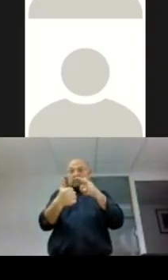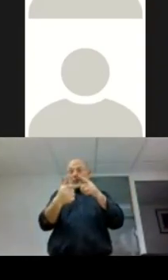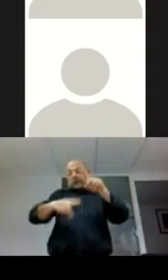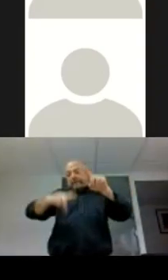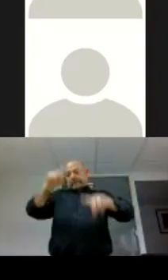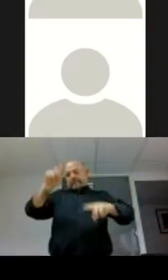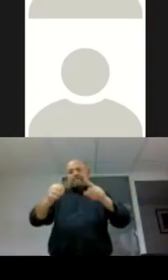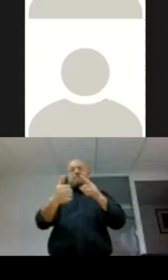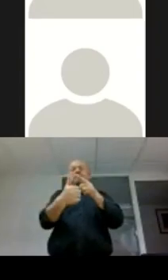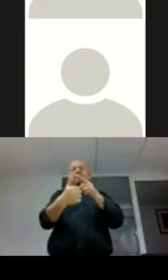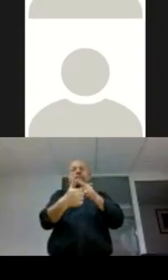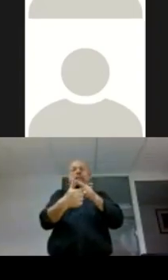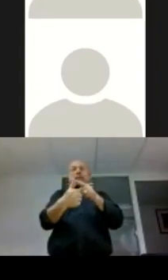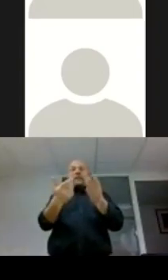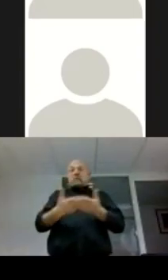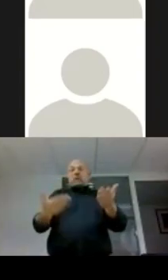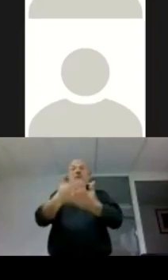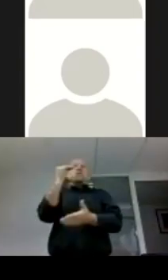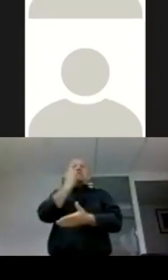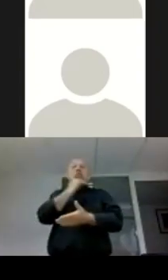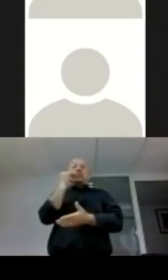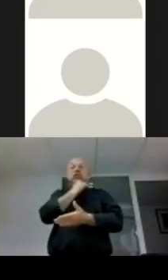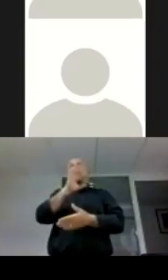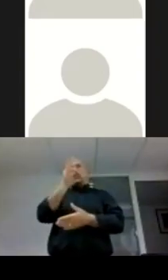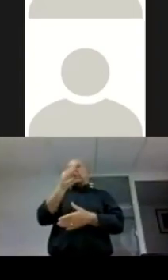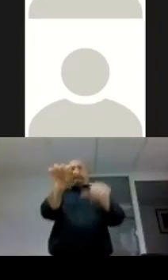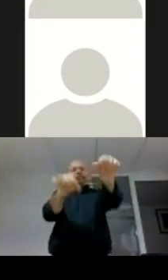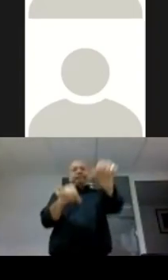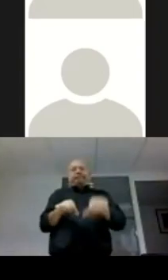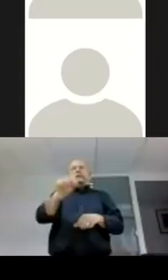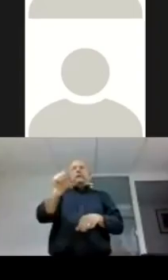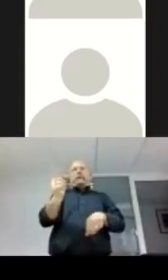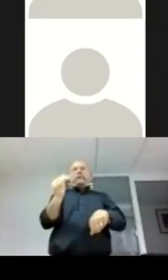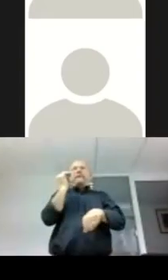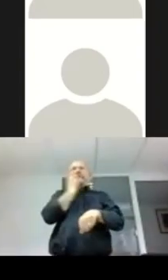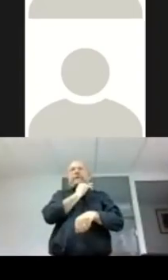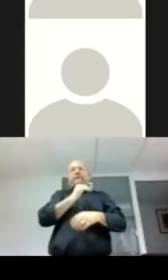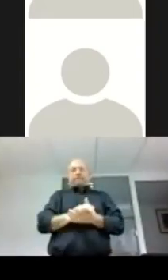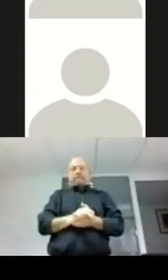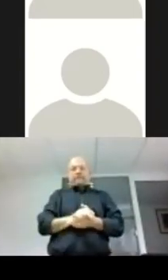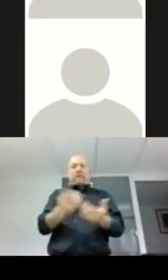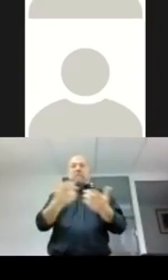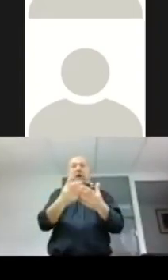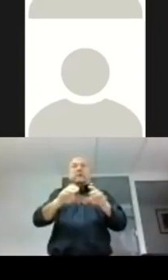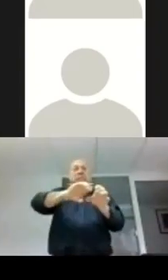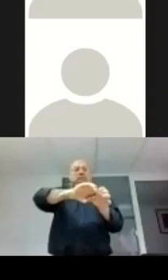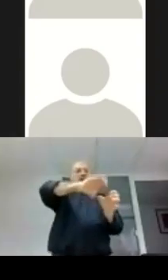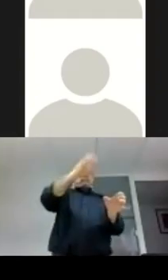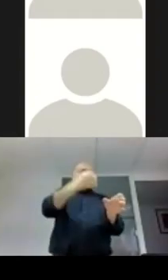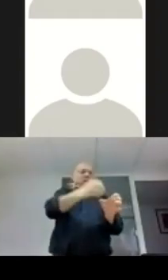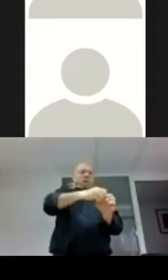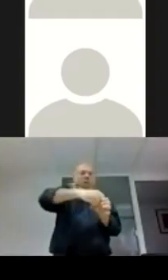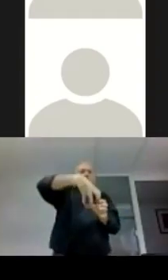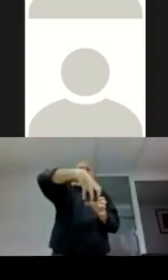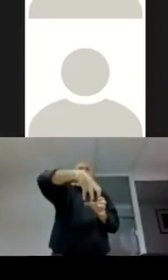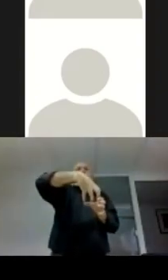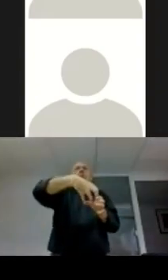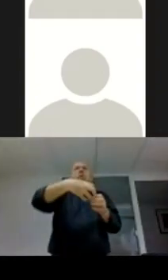bien, elles dépendent de 2 contextes. Déjà, il va y avoir une situation d'urgence, c'est-à-dire que la